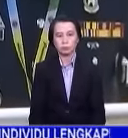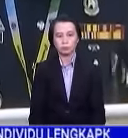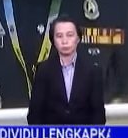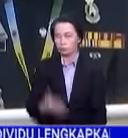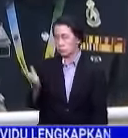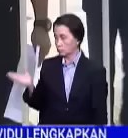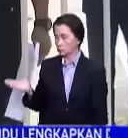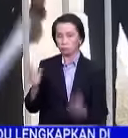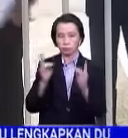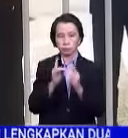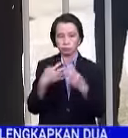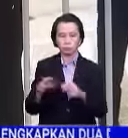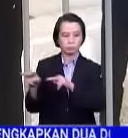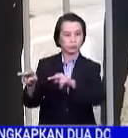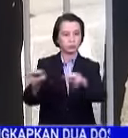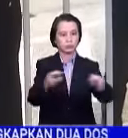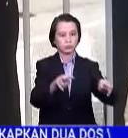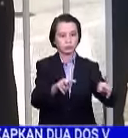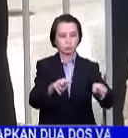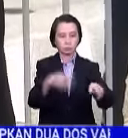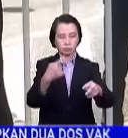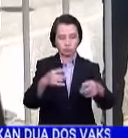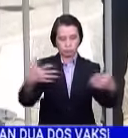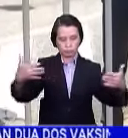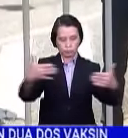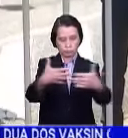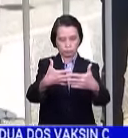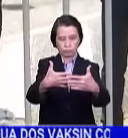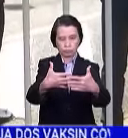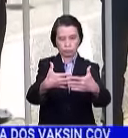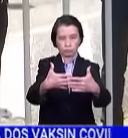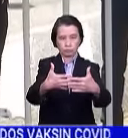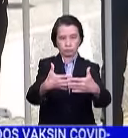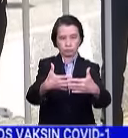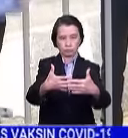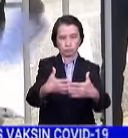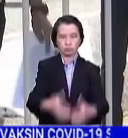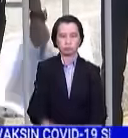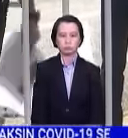Beliau ditemui selepas meninjau pemasangan penghadang jalan di Putrajaya.